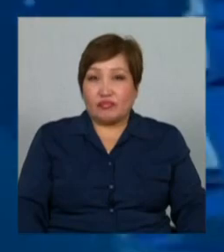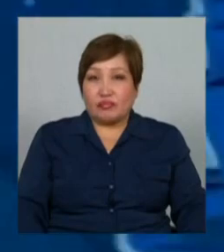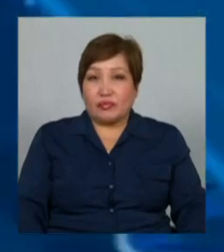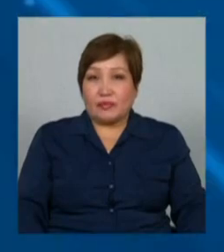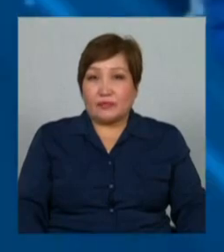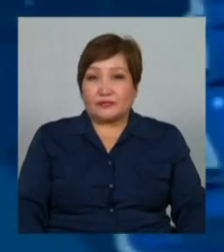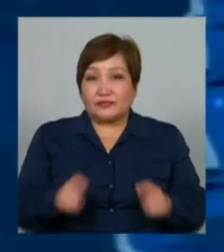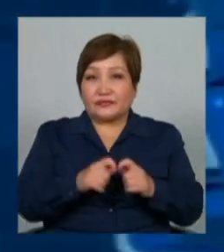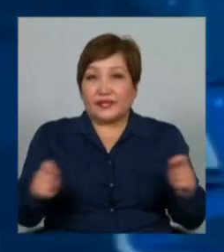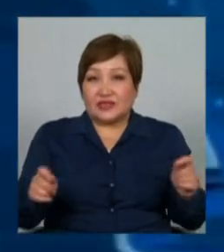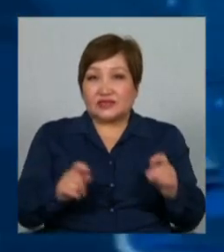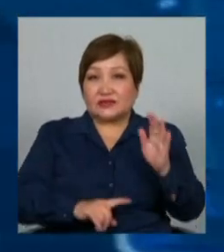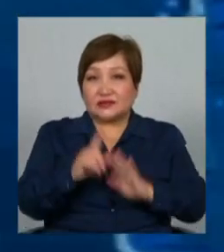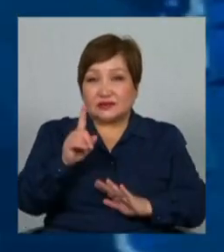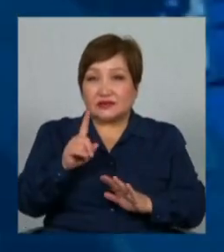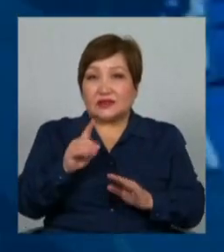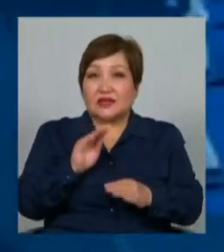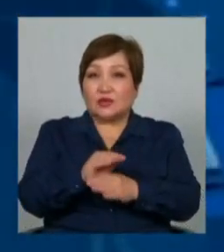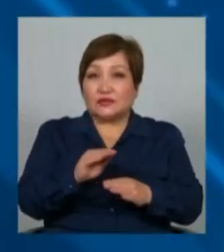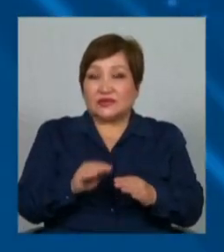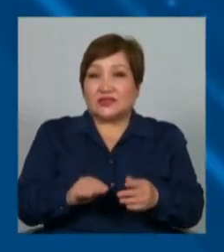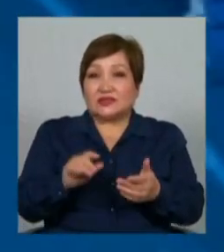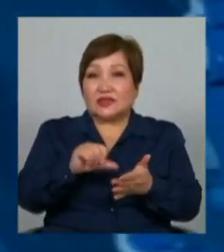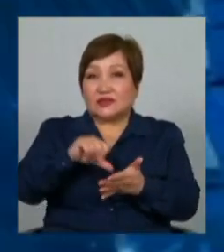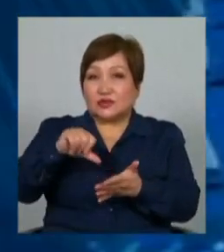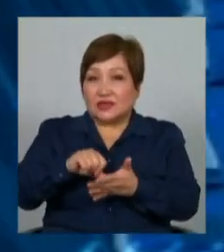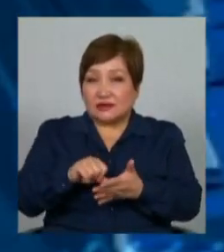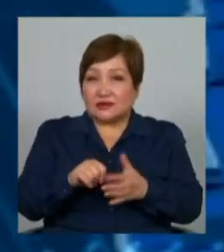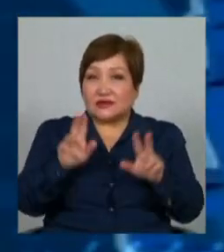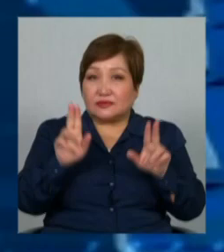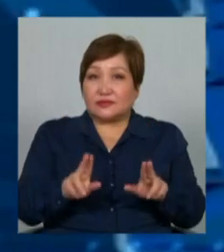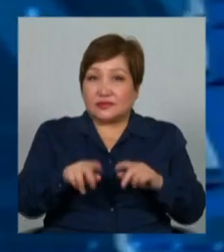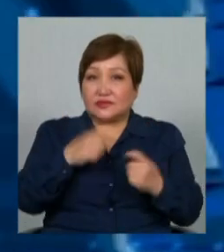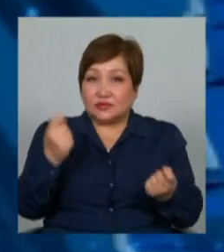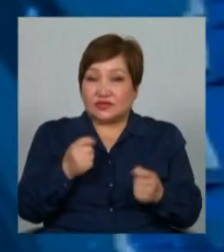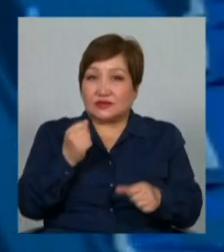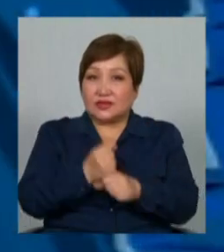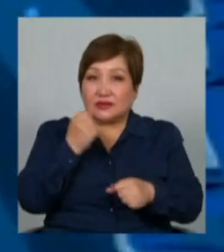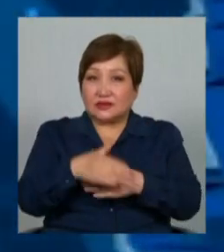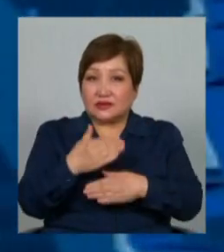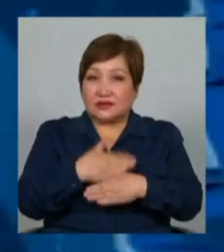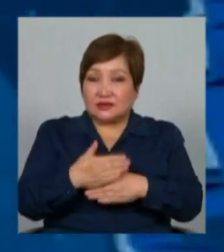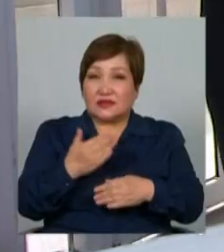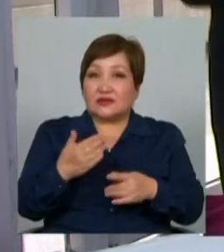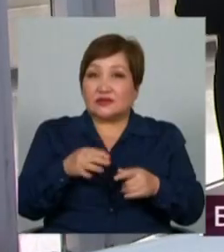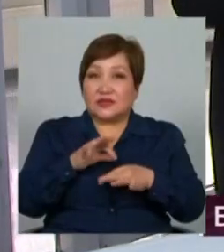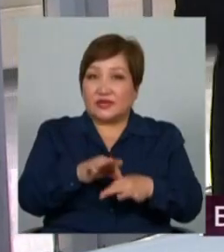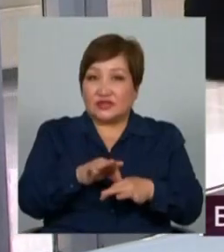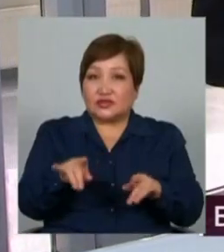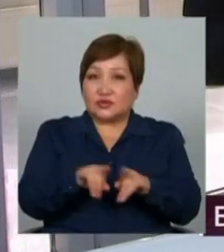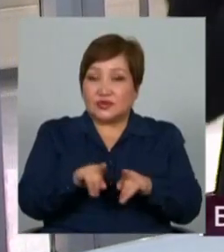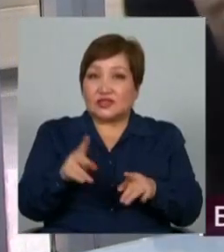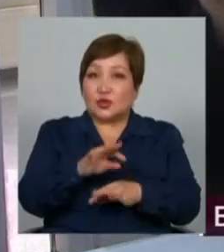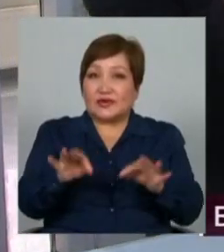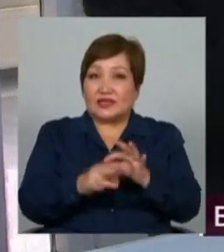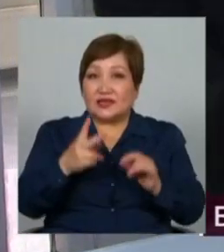Ашық пилоттық қосымшасына қатысушылар тәртіп бұзса қатаң жазаланады. Келушілерді тіркеуден өткізбеген нысандар жобадан 2 аптаға